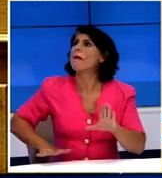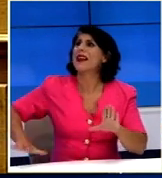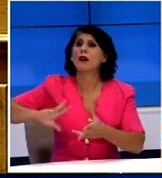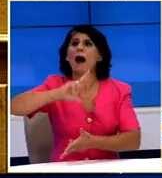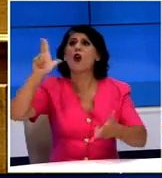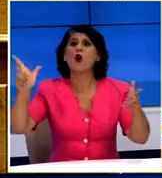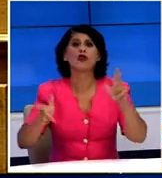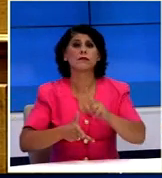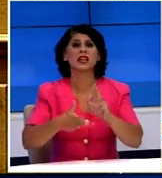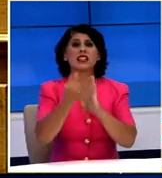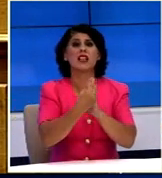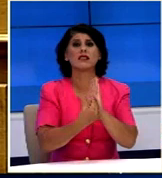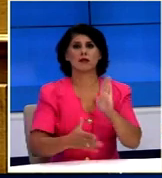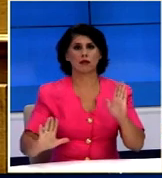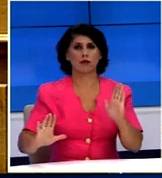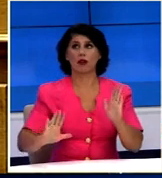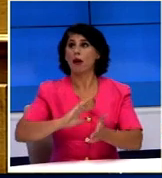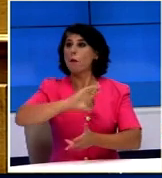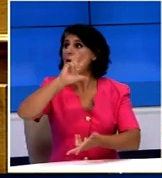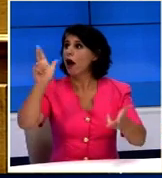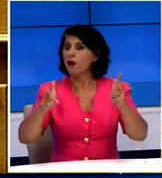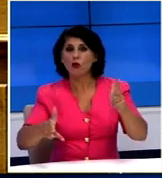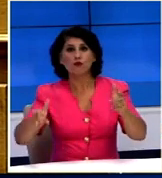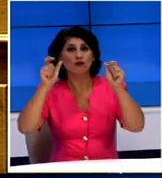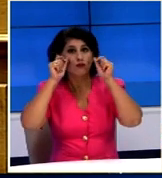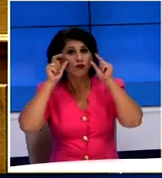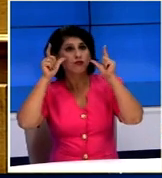Και έχουμε και μια Τουρκία που τις τελευταίες 15 μέρες